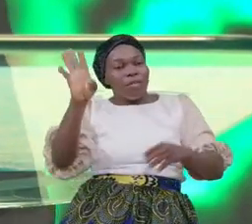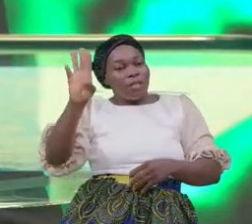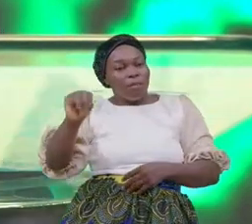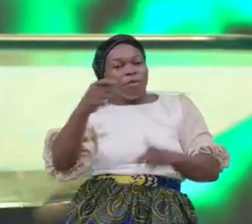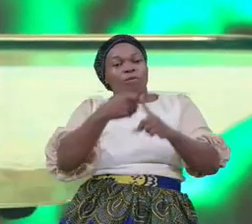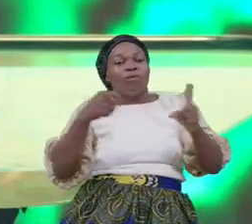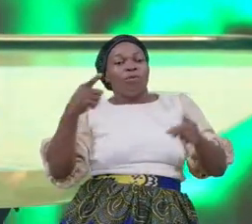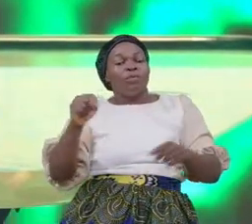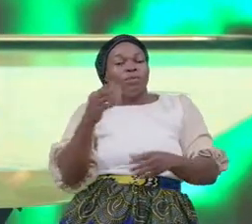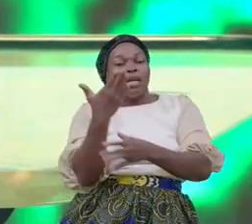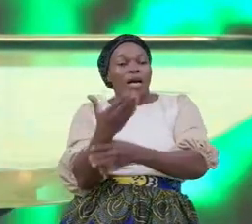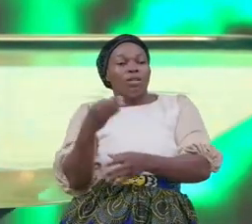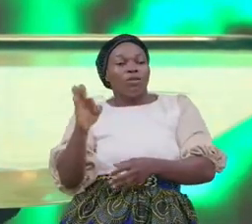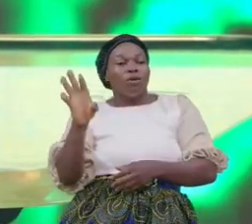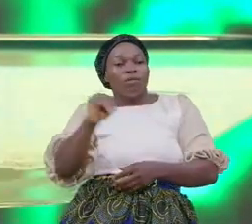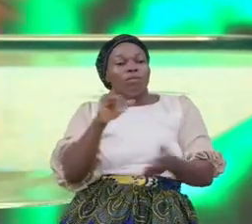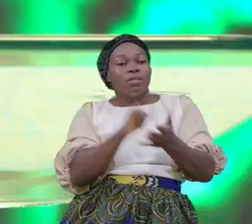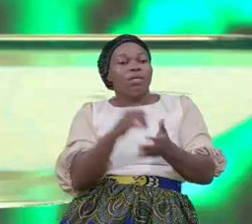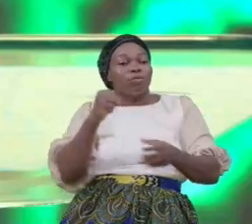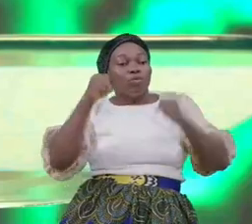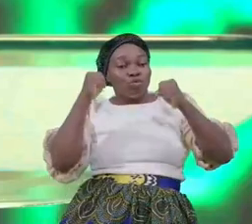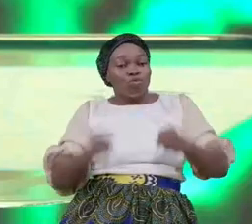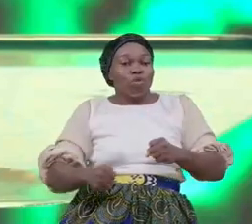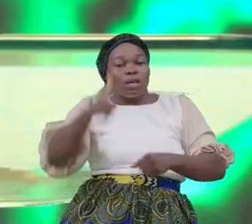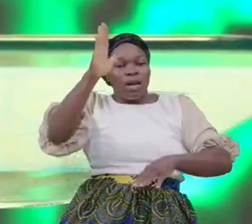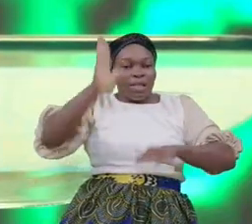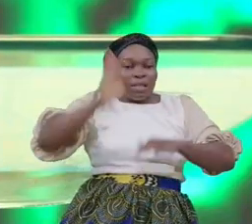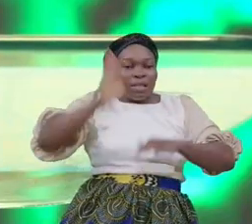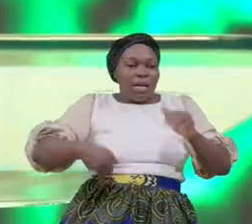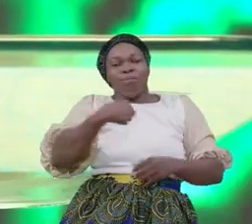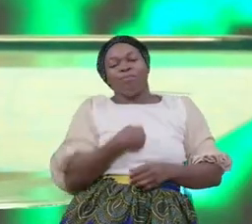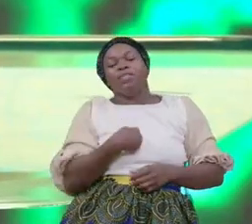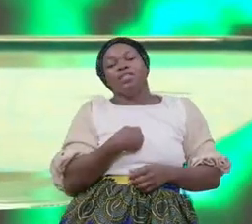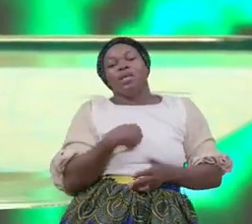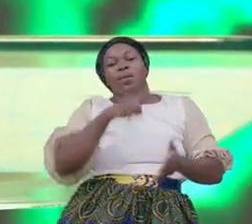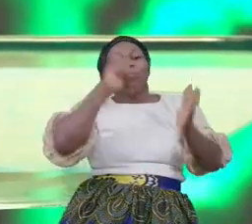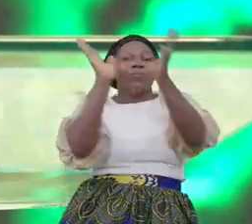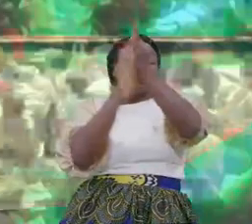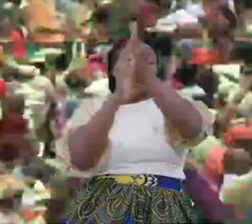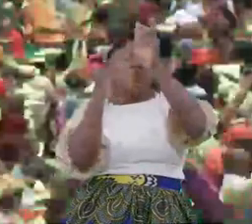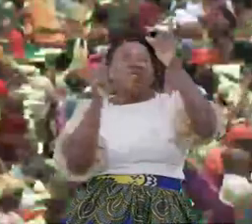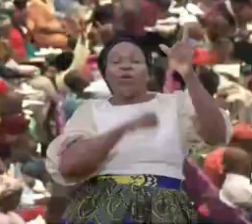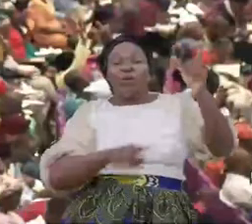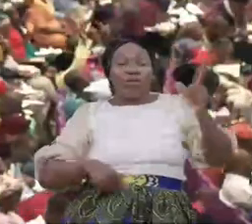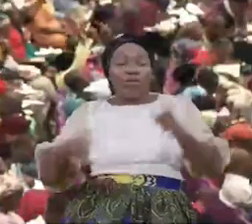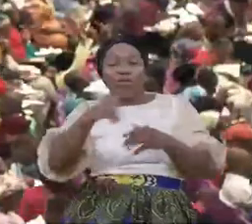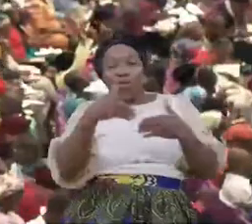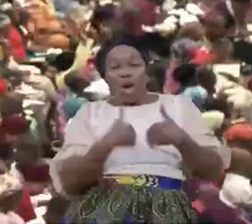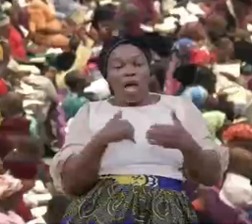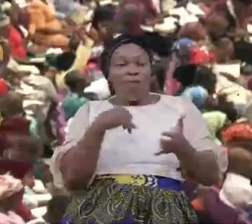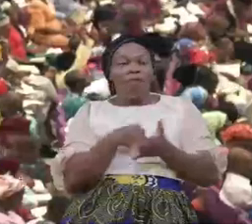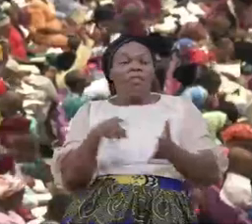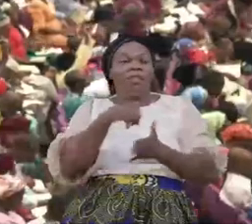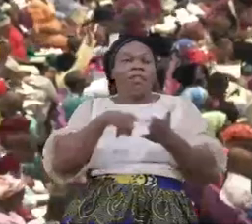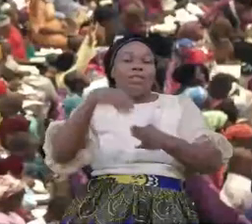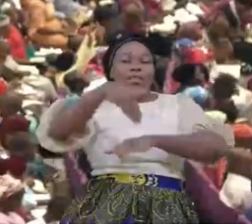plus fort que lui. Gloire à Dieu. Vous l'avez reçu ce soir. Je dis, vous l'avez